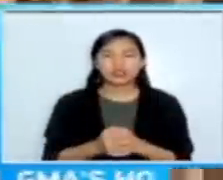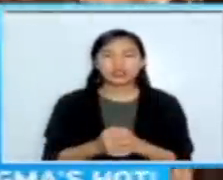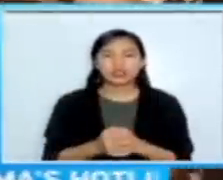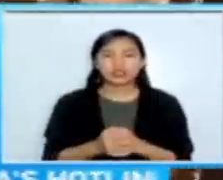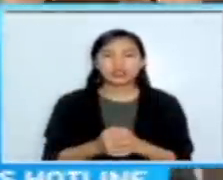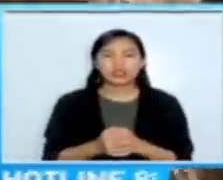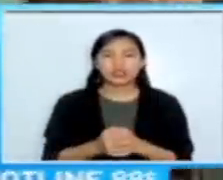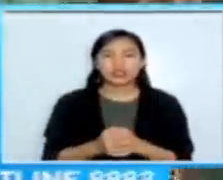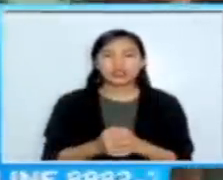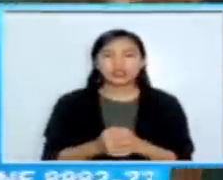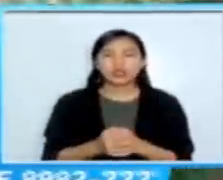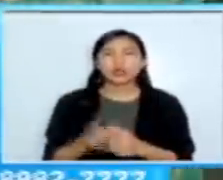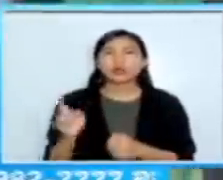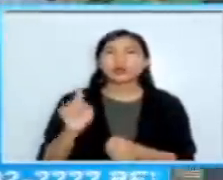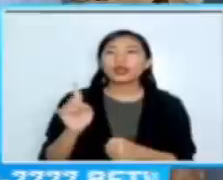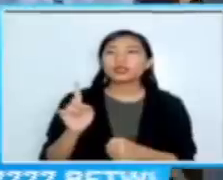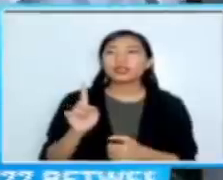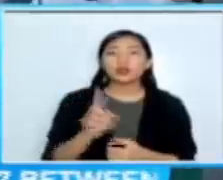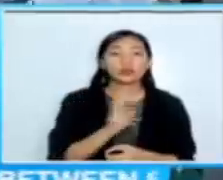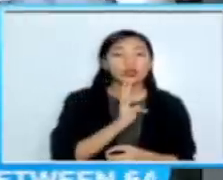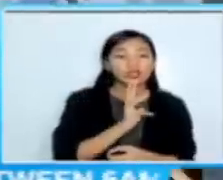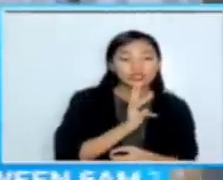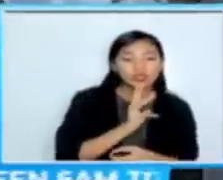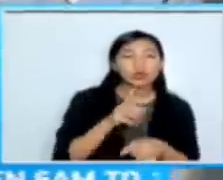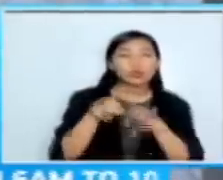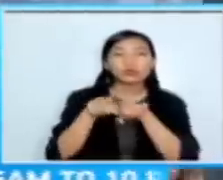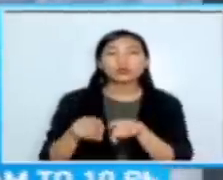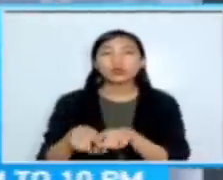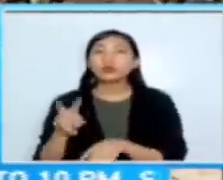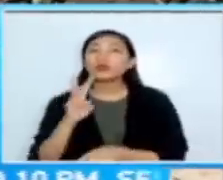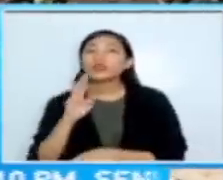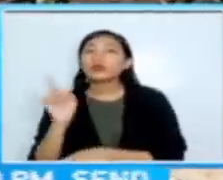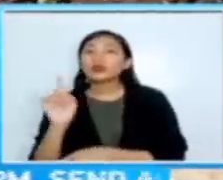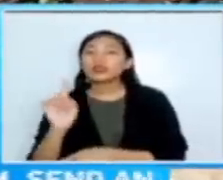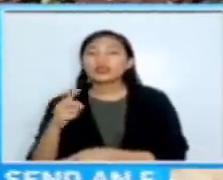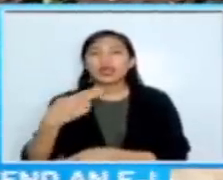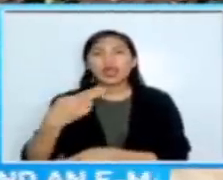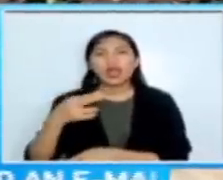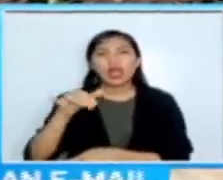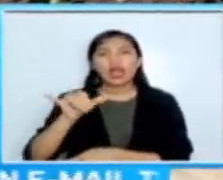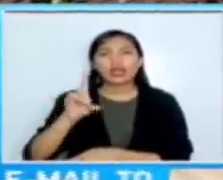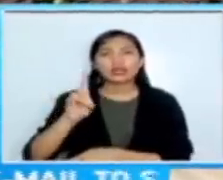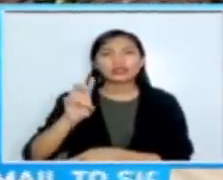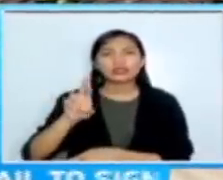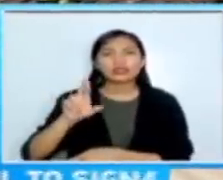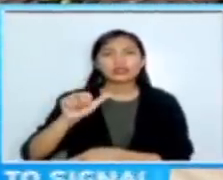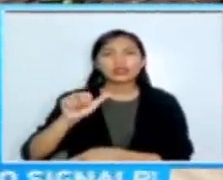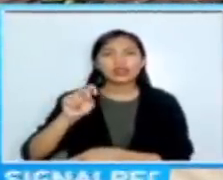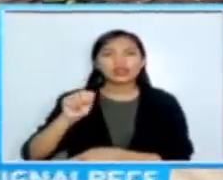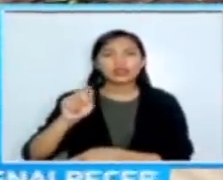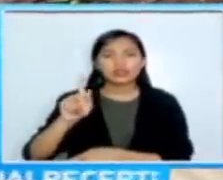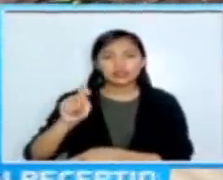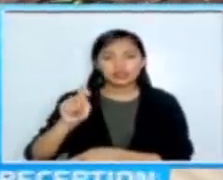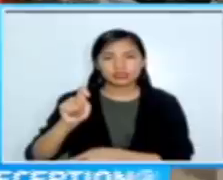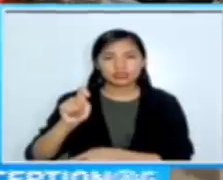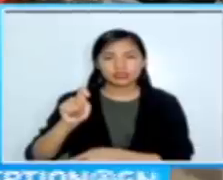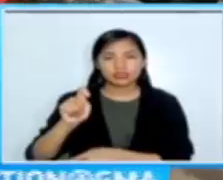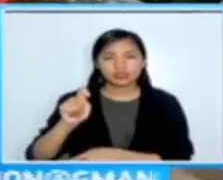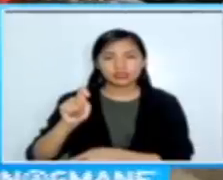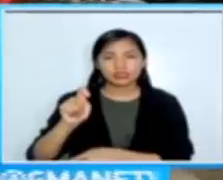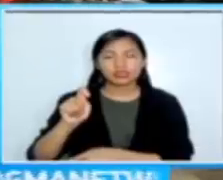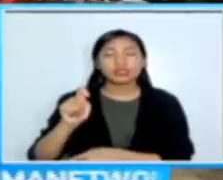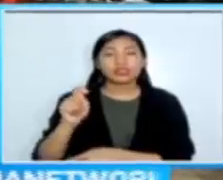salinator, yung water, ay, palinator, water hydrant, yan po. Yan po yung naglilinis ng tubig kasi tingin ko ang next challenge